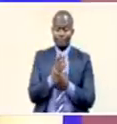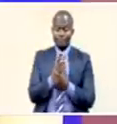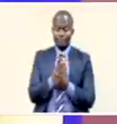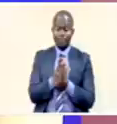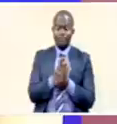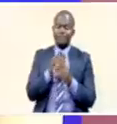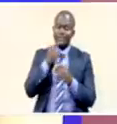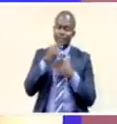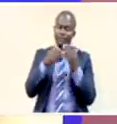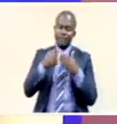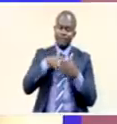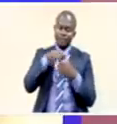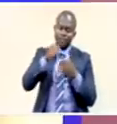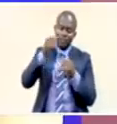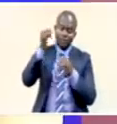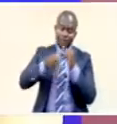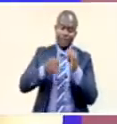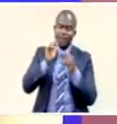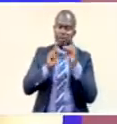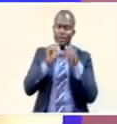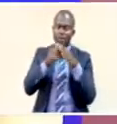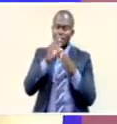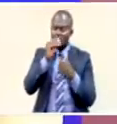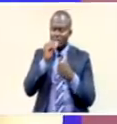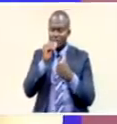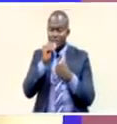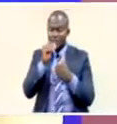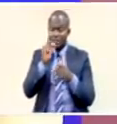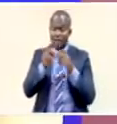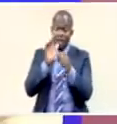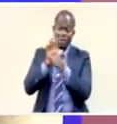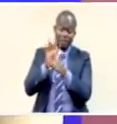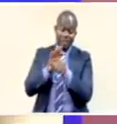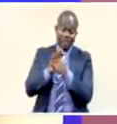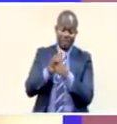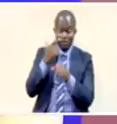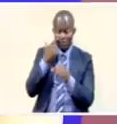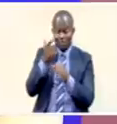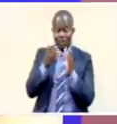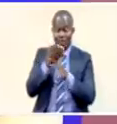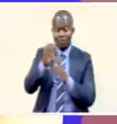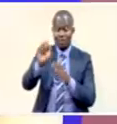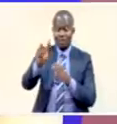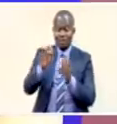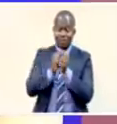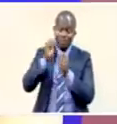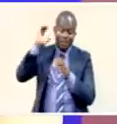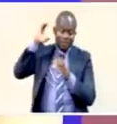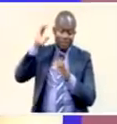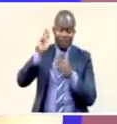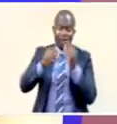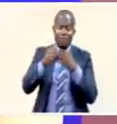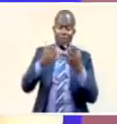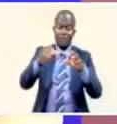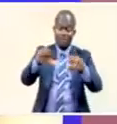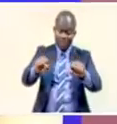icyo narangirizaho abandi bavuze bariya bahora bahunga benshi ngira ngo murabibona ku za televiziyo n'amaradiyo abamaze